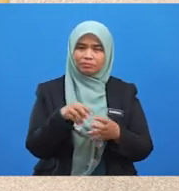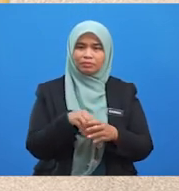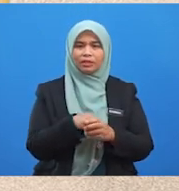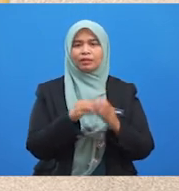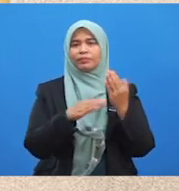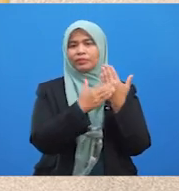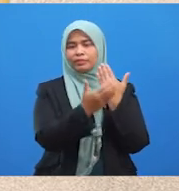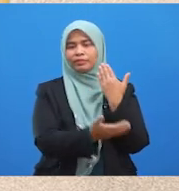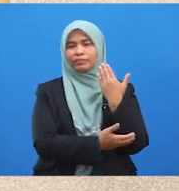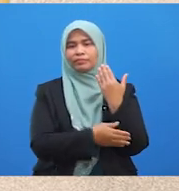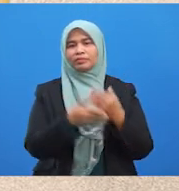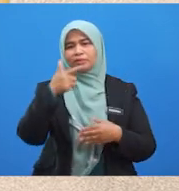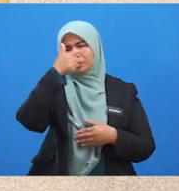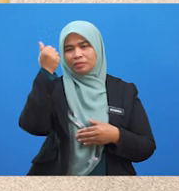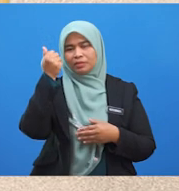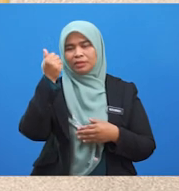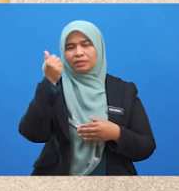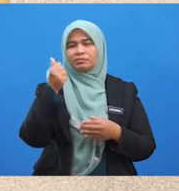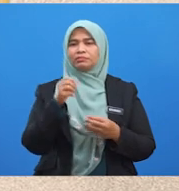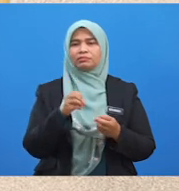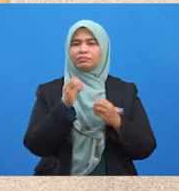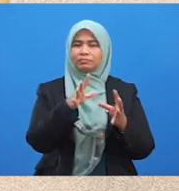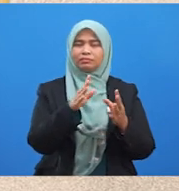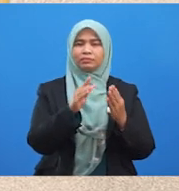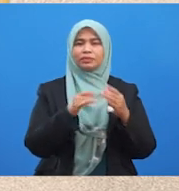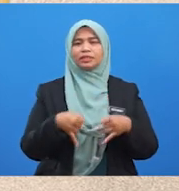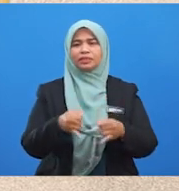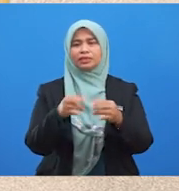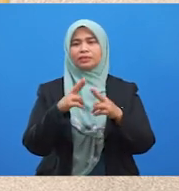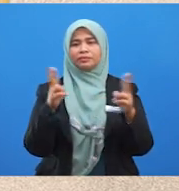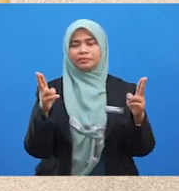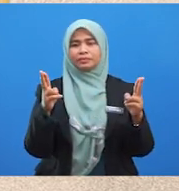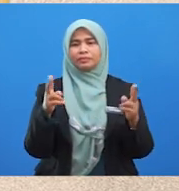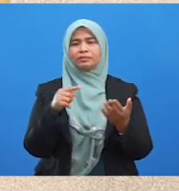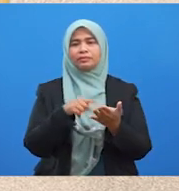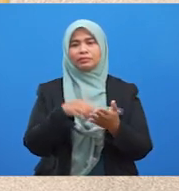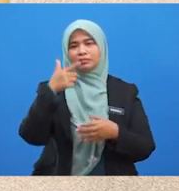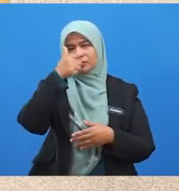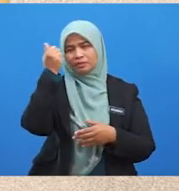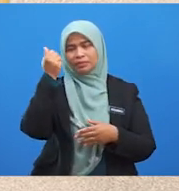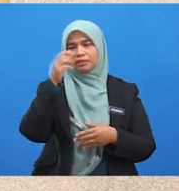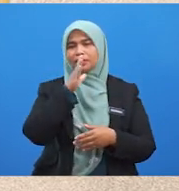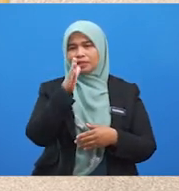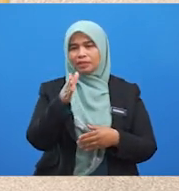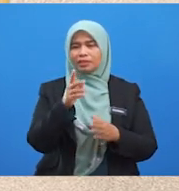ke jalan raya. Hal ini menyebabkan nenek terpijak dan